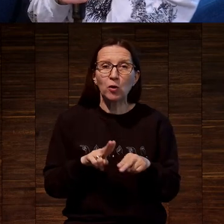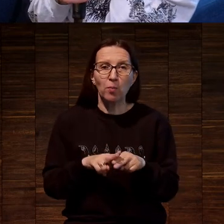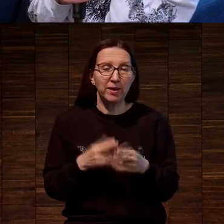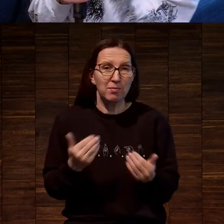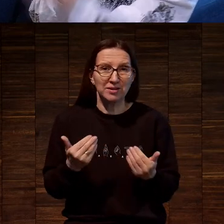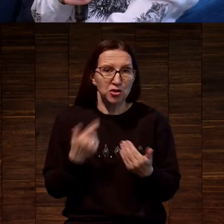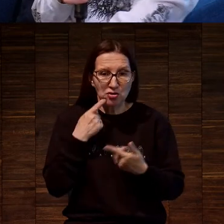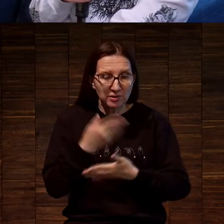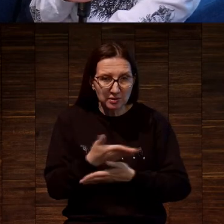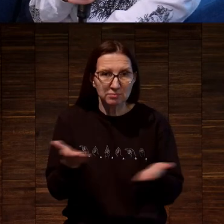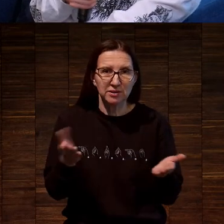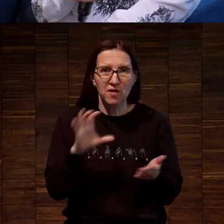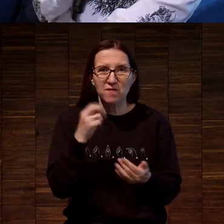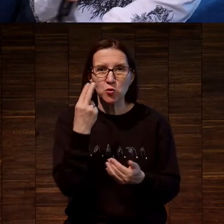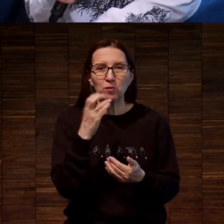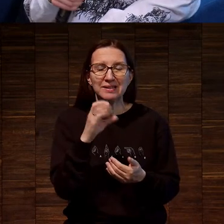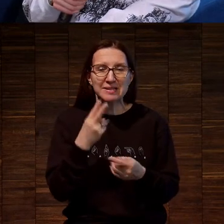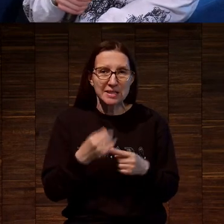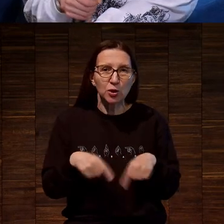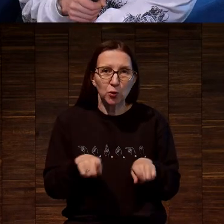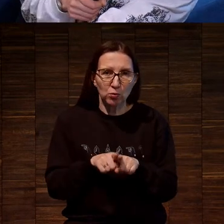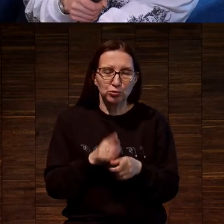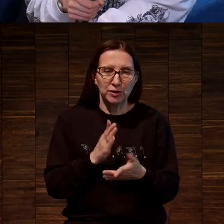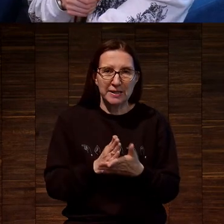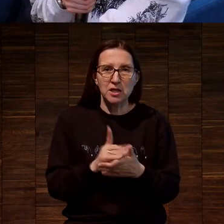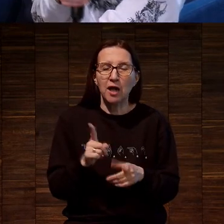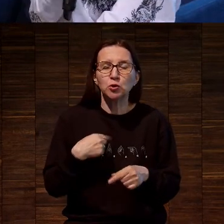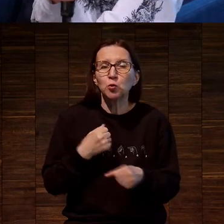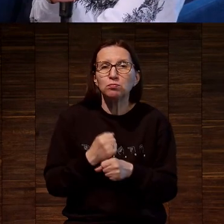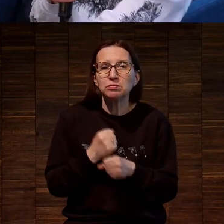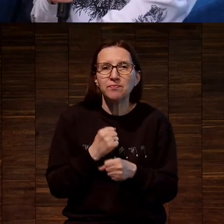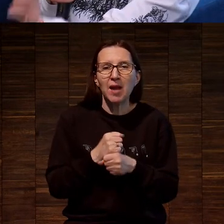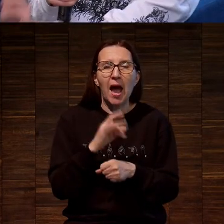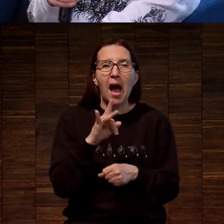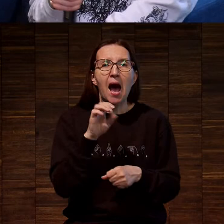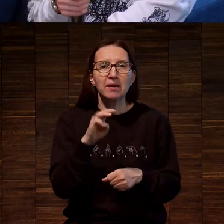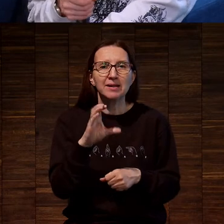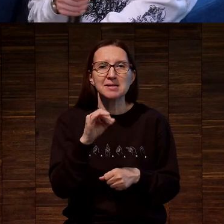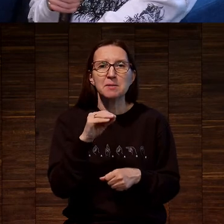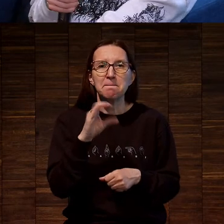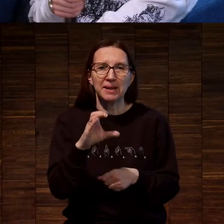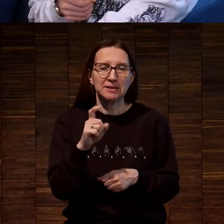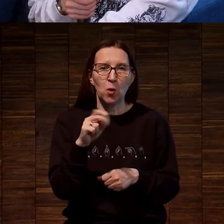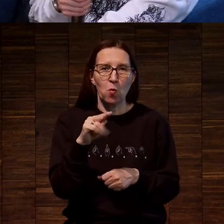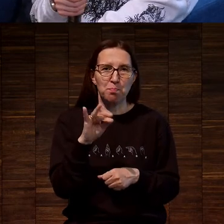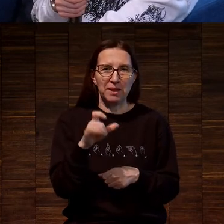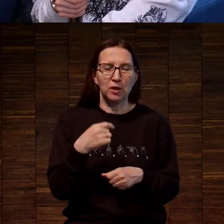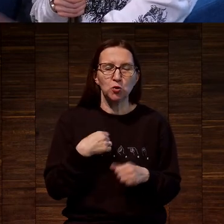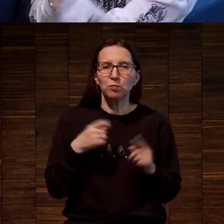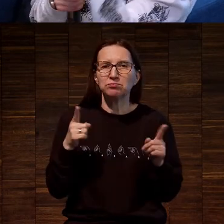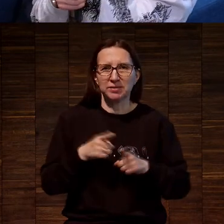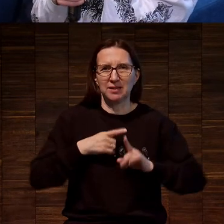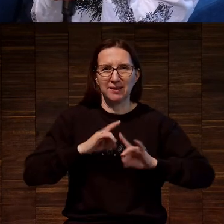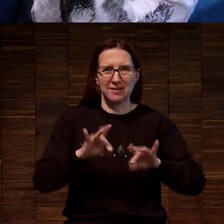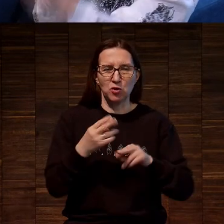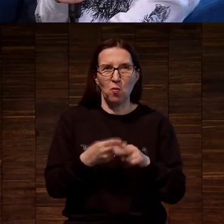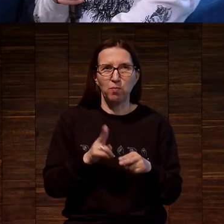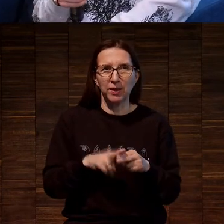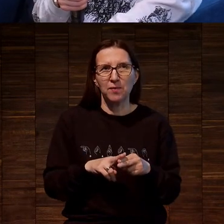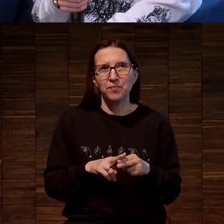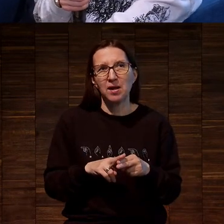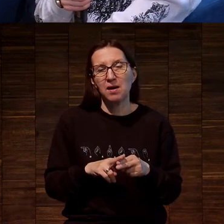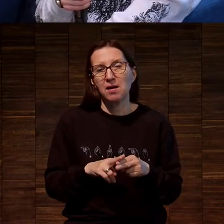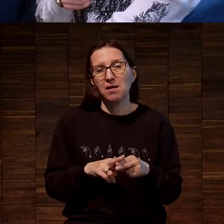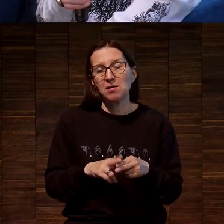Так. Следующий этап. Что же делает Art Space Hopping? Мы быстренько постараемся пробежать, чтобы вас не мучить. А, в общем,